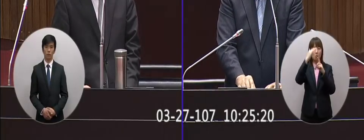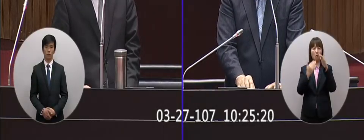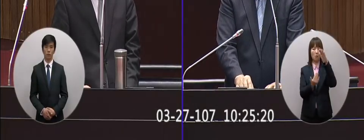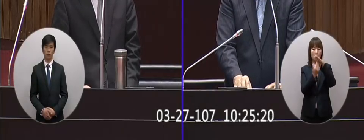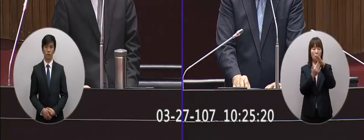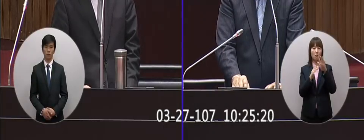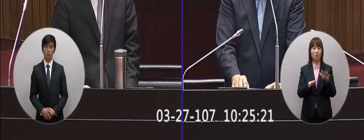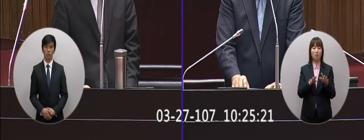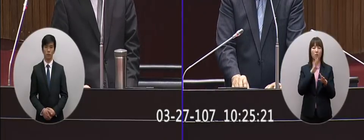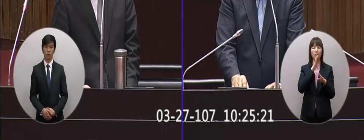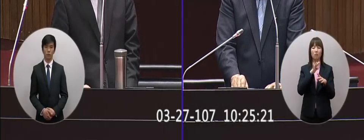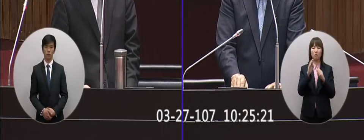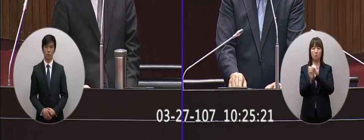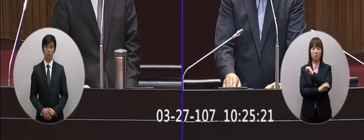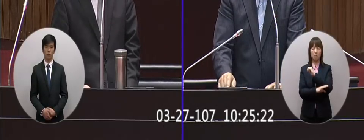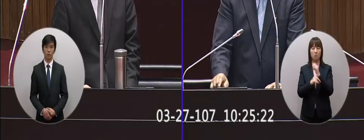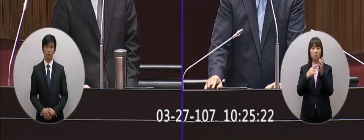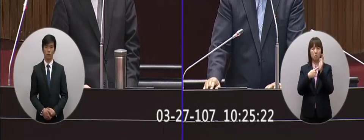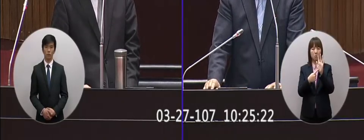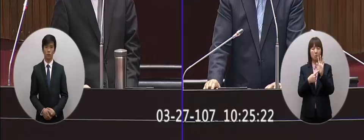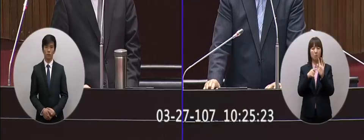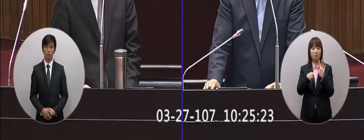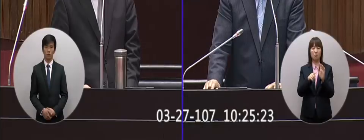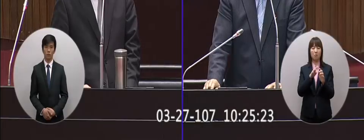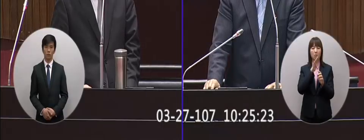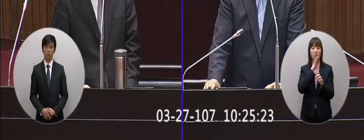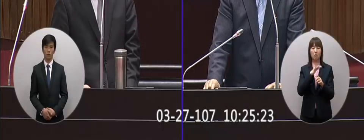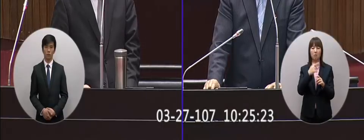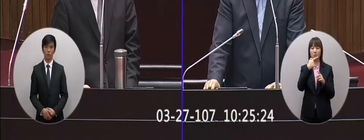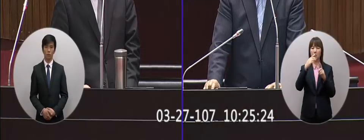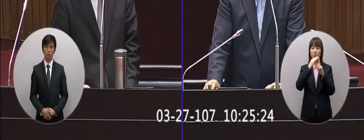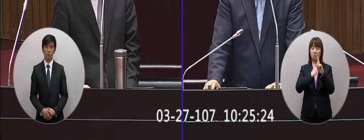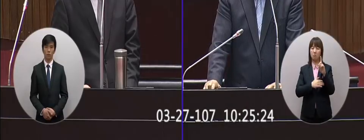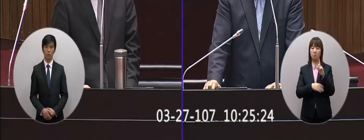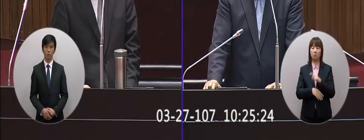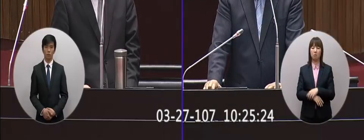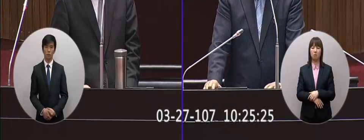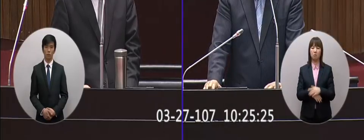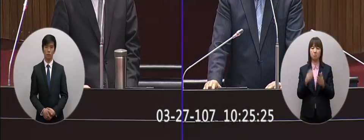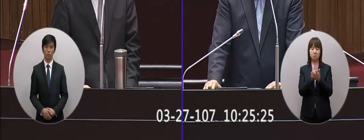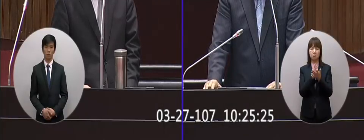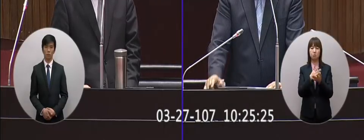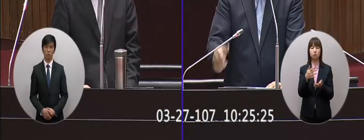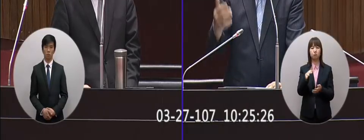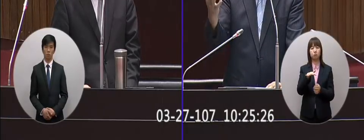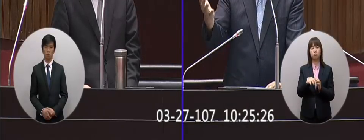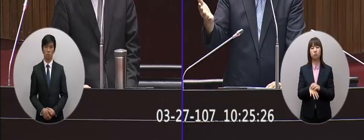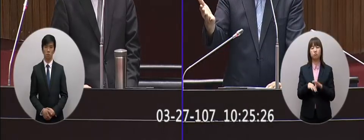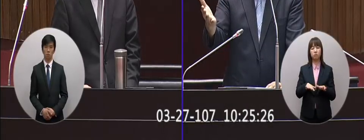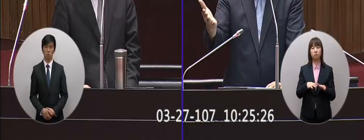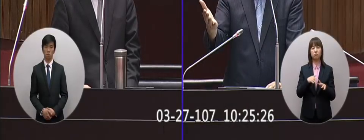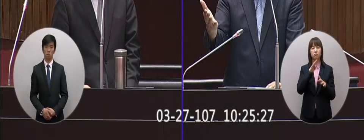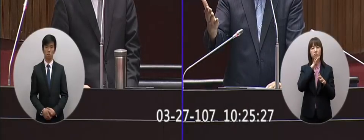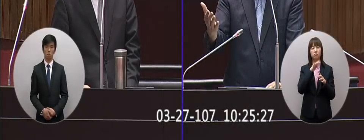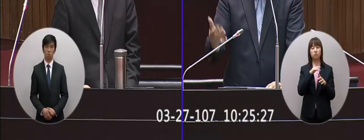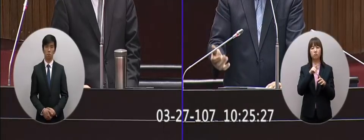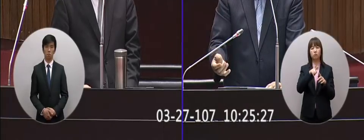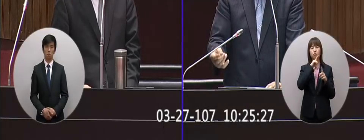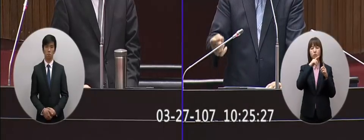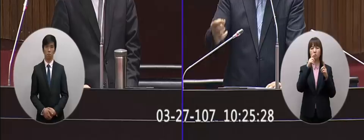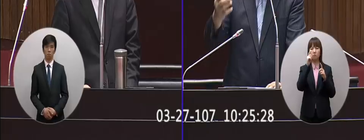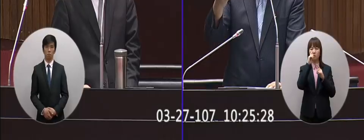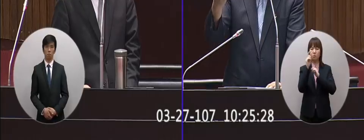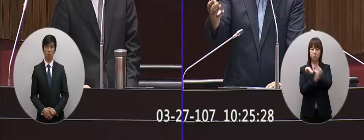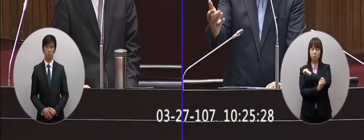而且呢，这温室气体排放的表现得到 very low 的一个评论，所以我们现在一边喊减